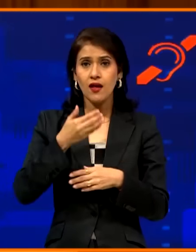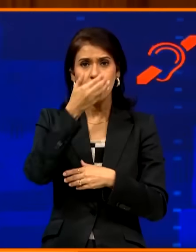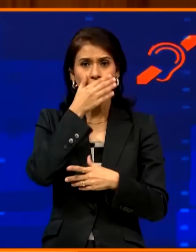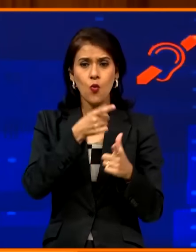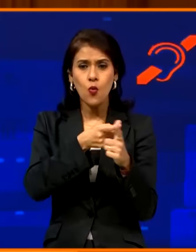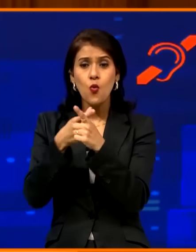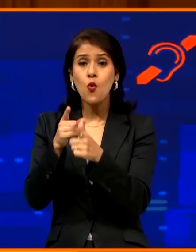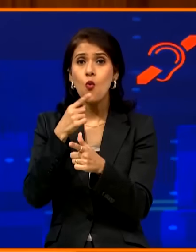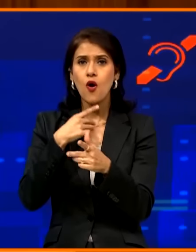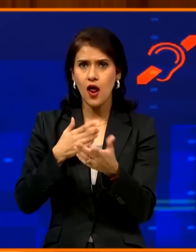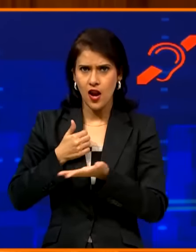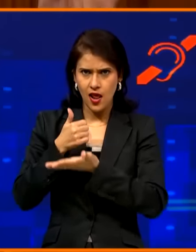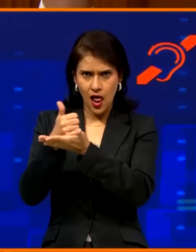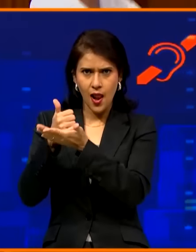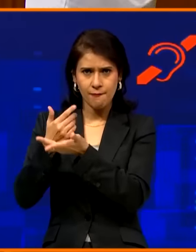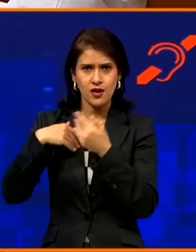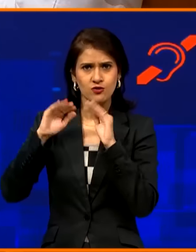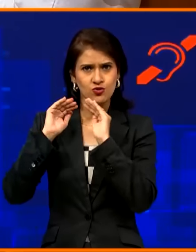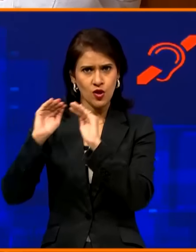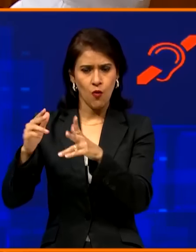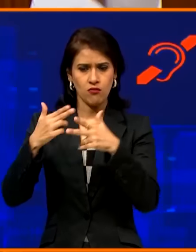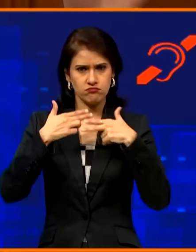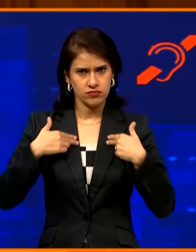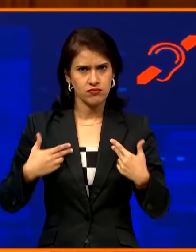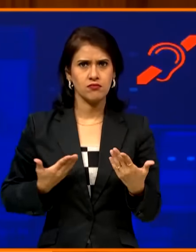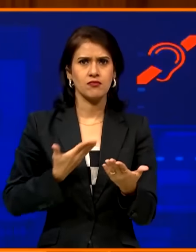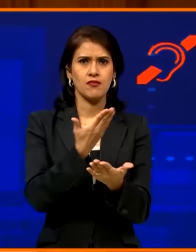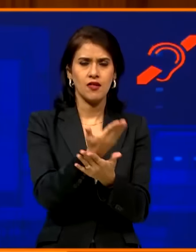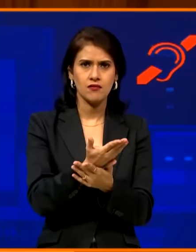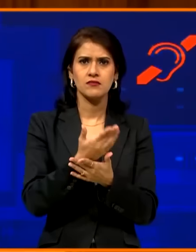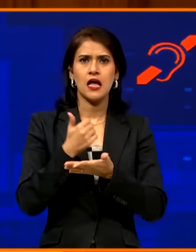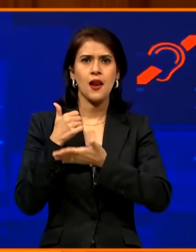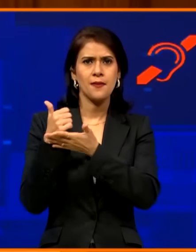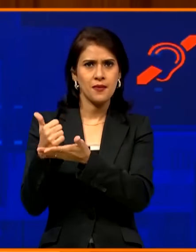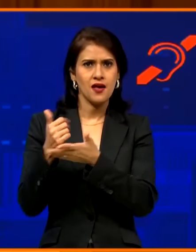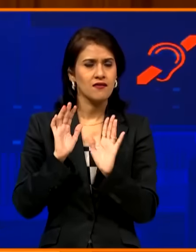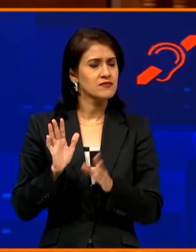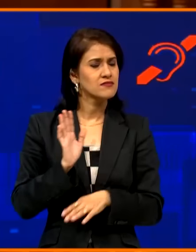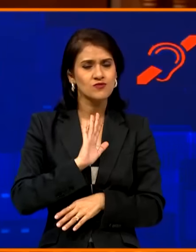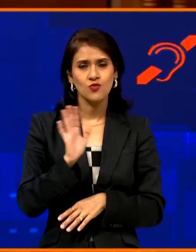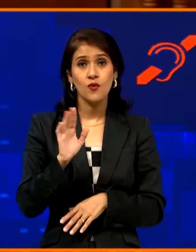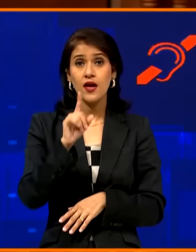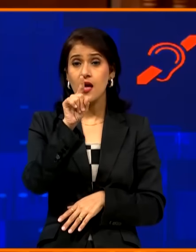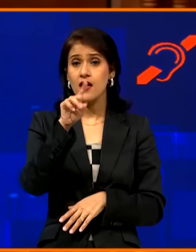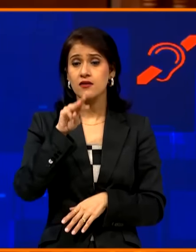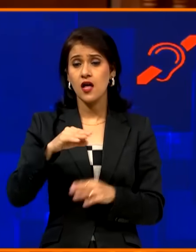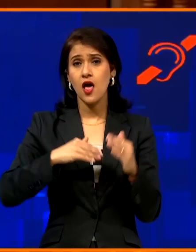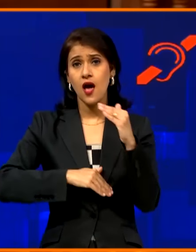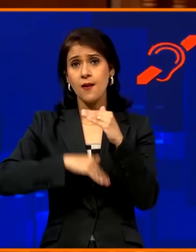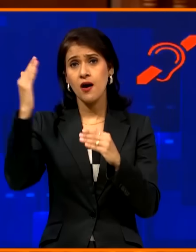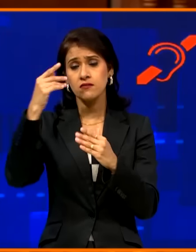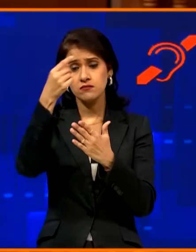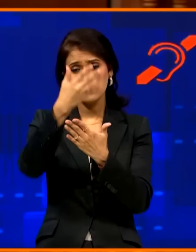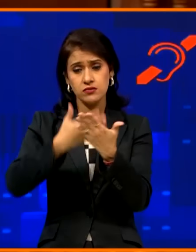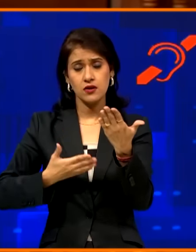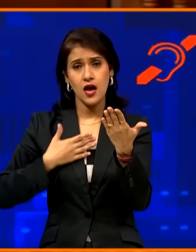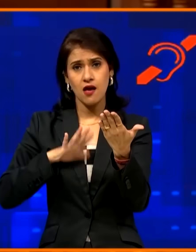रहा हूं इस आपको एपल 1000 लोगों के नाम आपको दे दूंगा जिनको हमने सपोर्ट नहीं